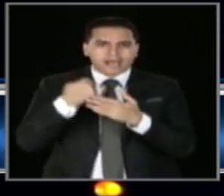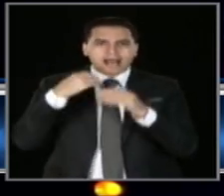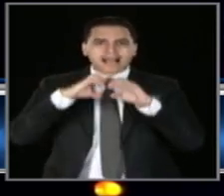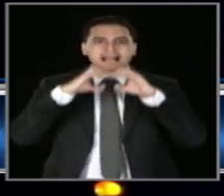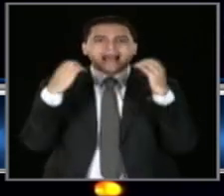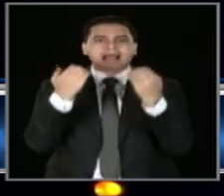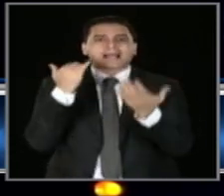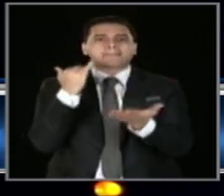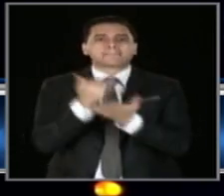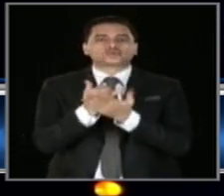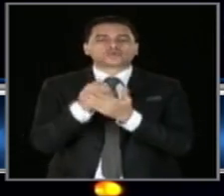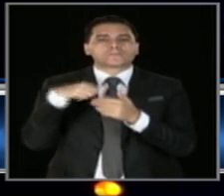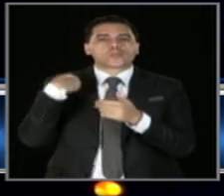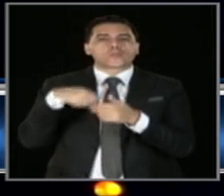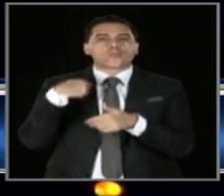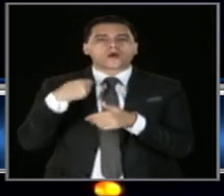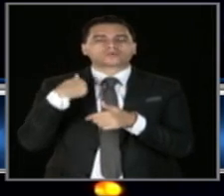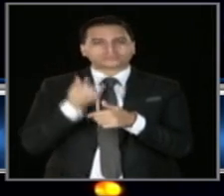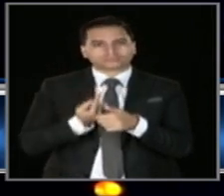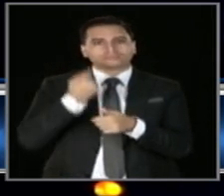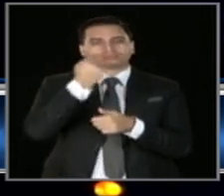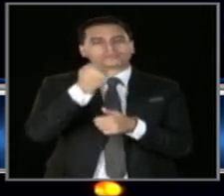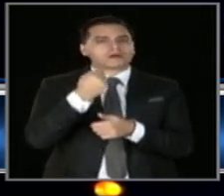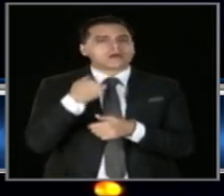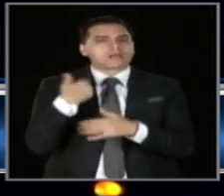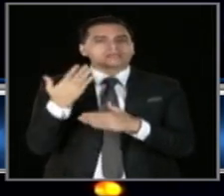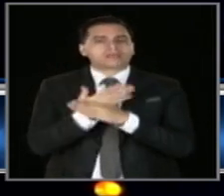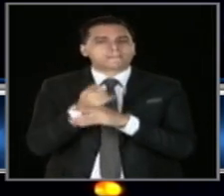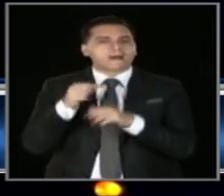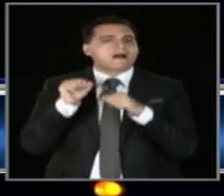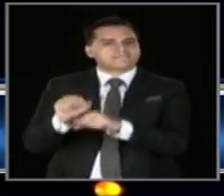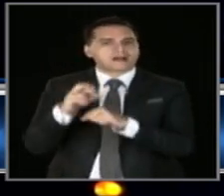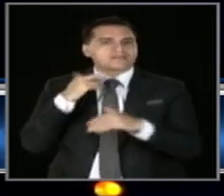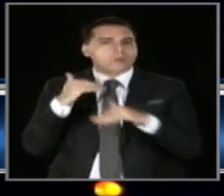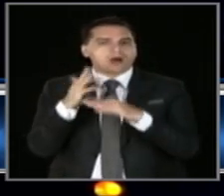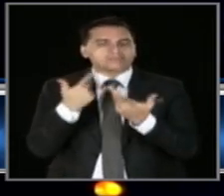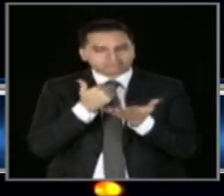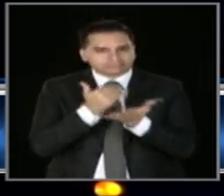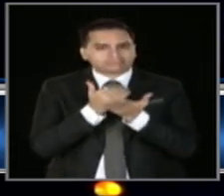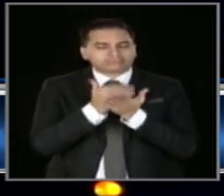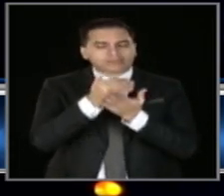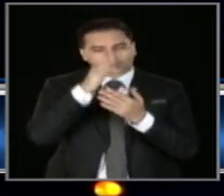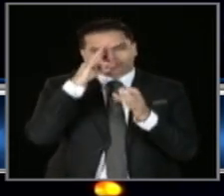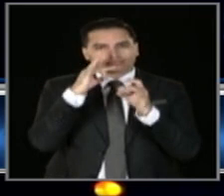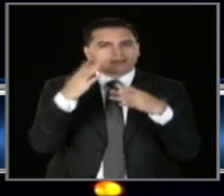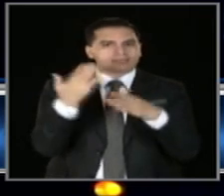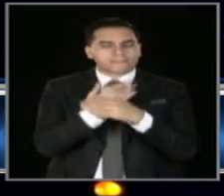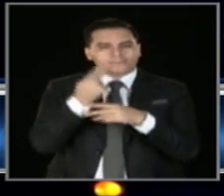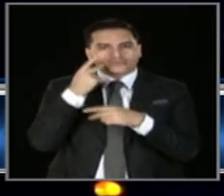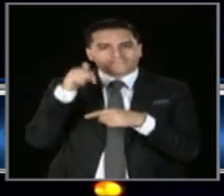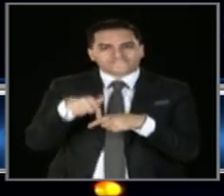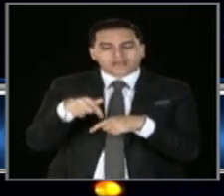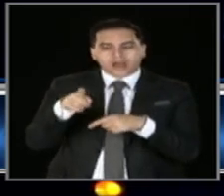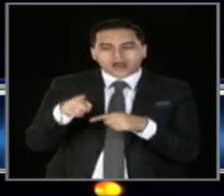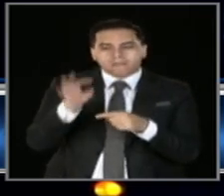للعدالة الاجتماعية لحقهم في التعيين أو لحقهم في التعيين فيه، لأن نسبة المعينين